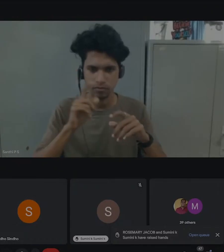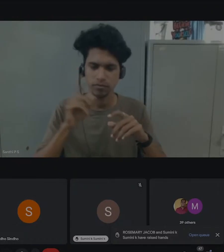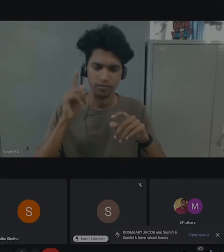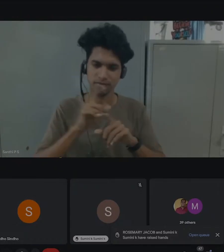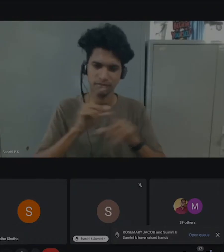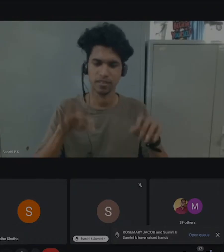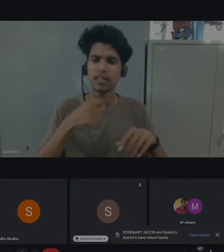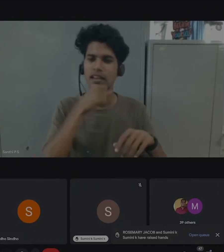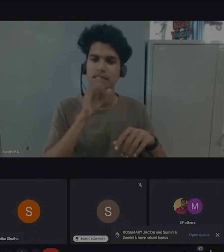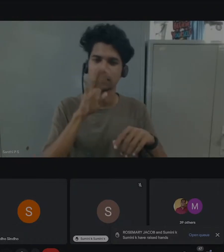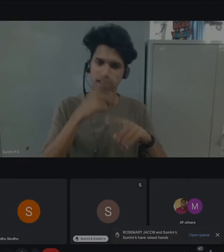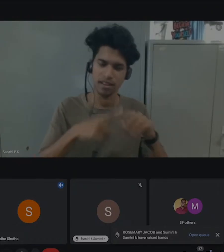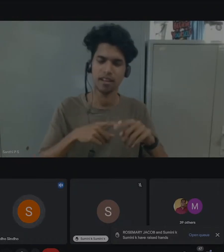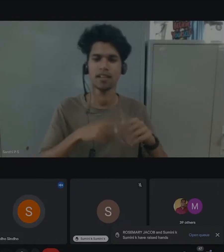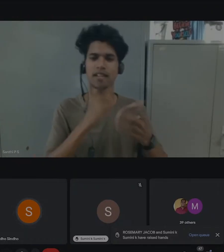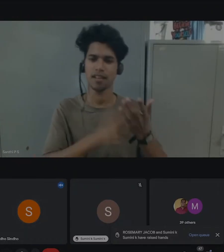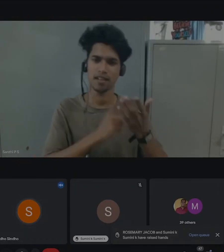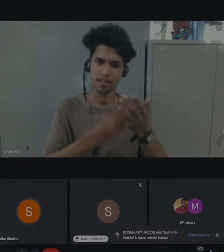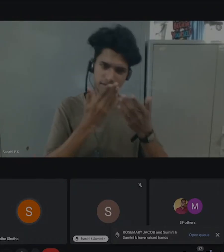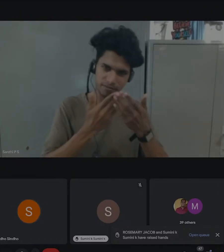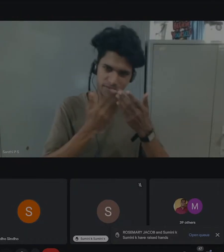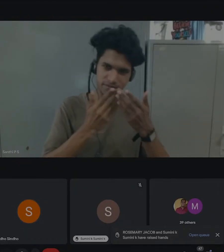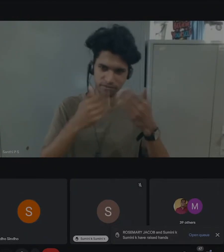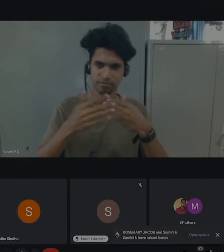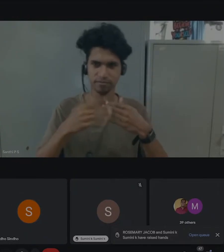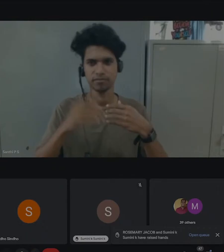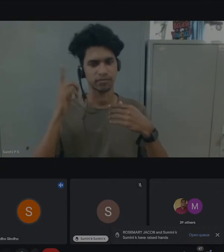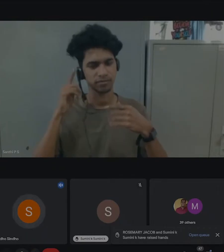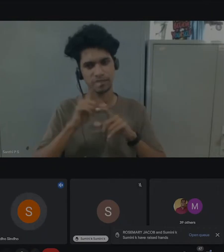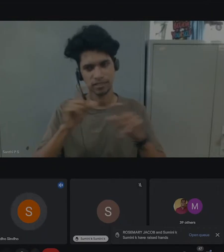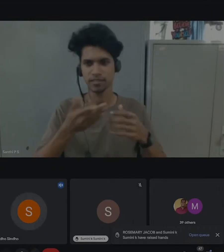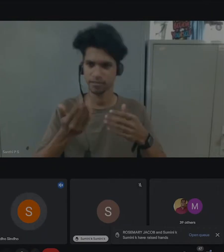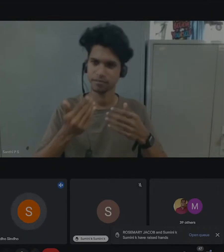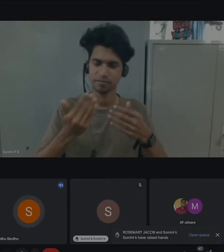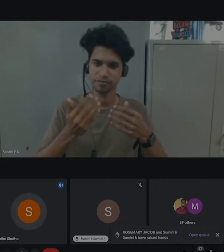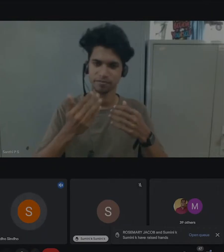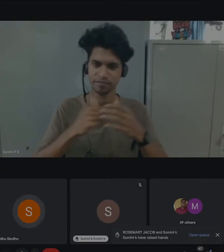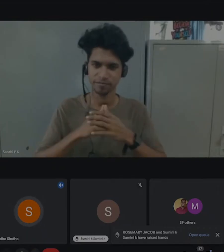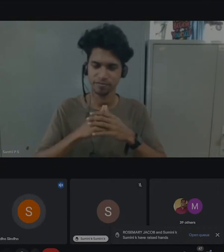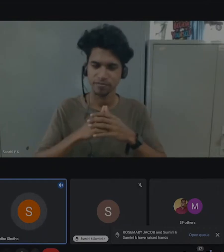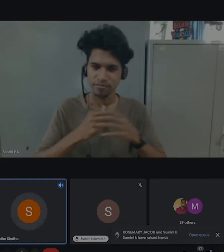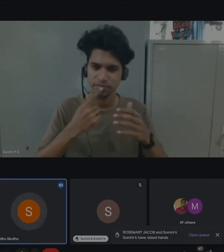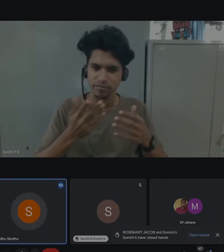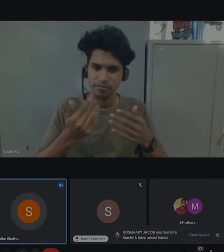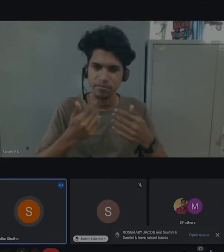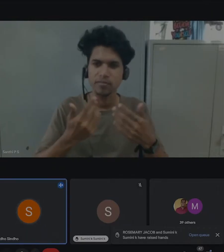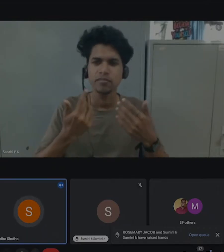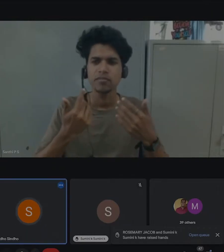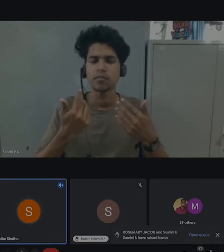മോന് 4.5 വയസ്സായി, അംഗൻവാടി പഠിക്കുന്നു. പറഞ്ഞു. കേൾക്കുന്നുണ്ട് അമ്മ, പറഞ്ഞോ. 4.5 വയസ്സായി. പക്ഷെ എല്ലാ